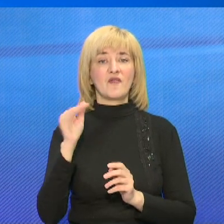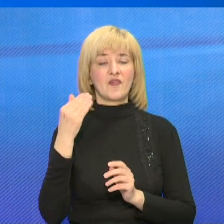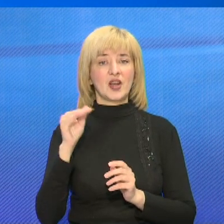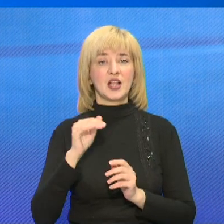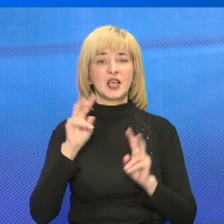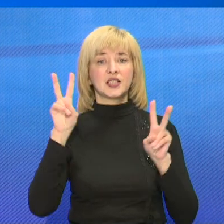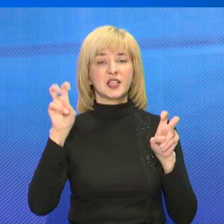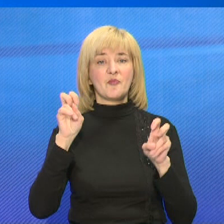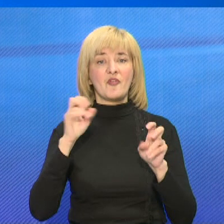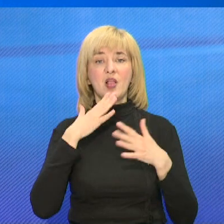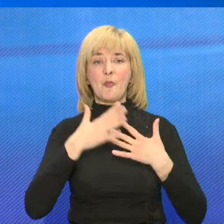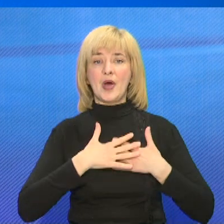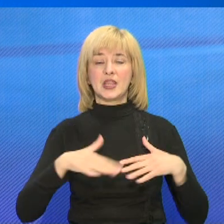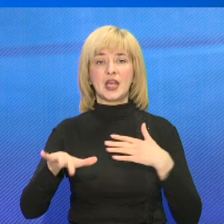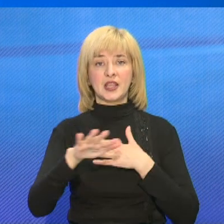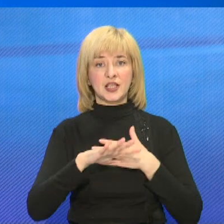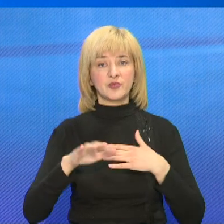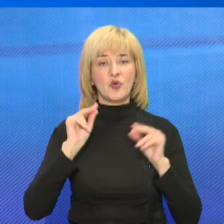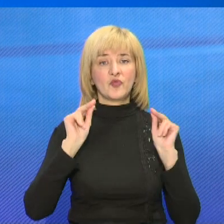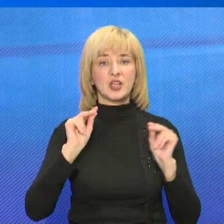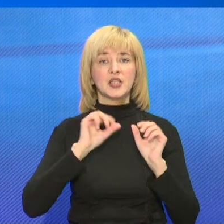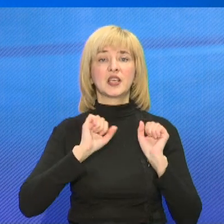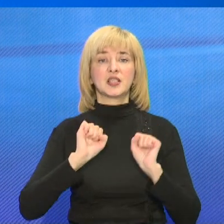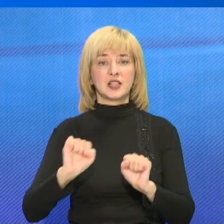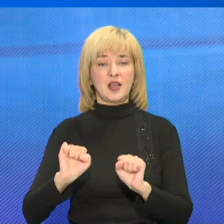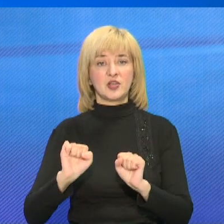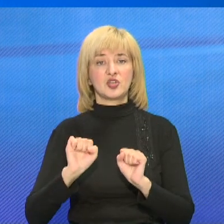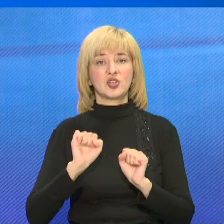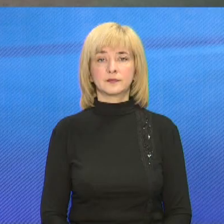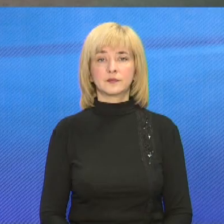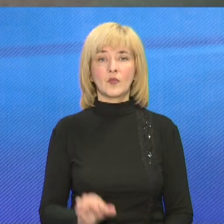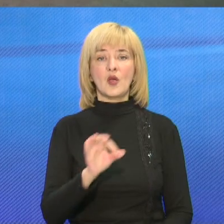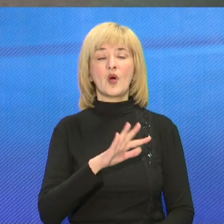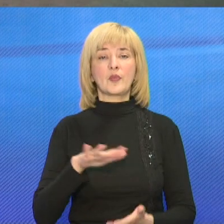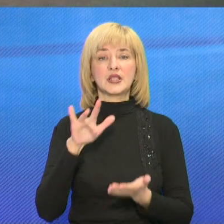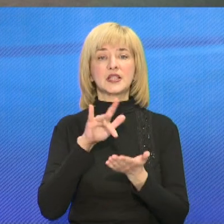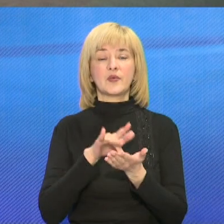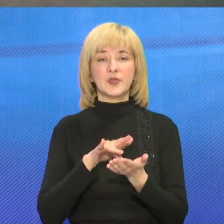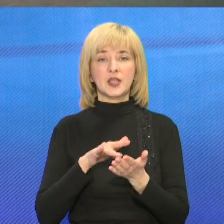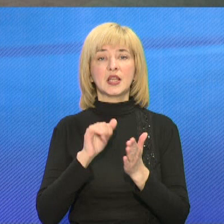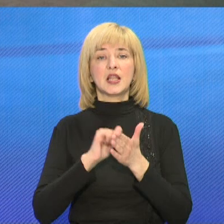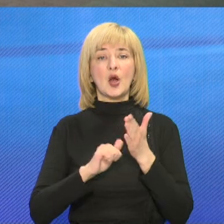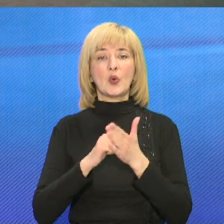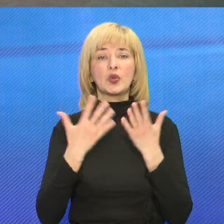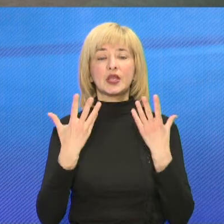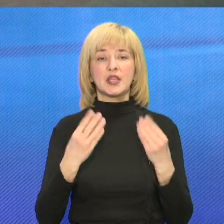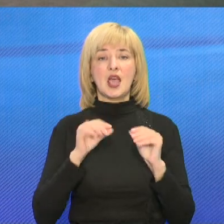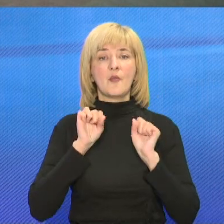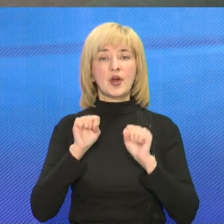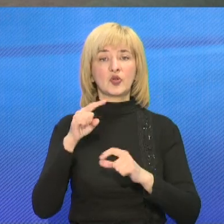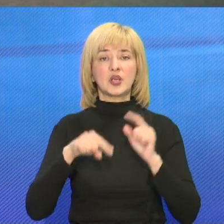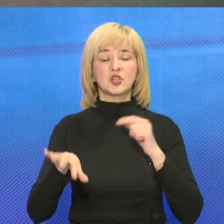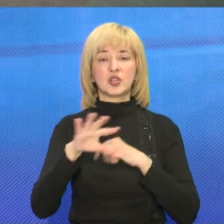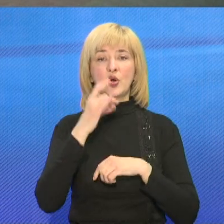верности и готовности оборонять свободу и незалежность своей родимы. У областном центре из нагоды Дня оборонцу Айчыны